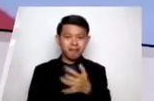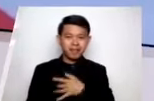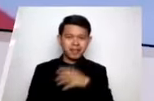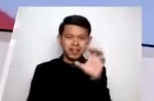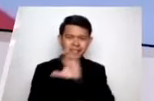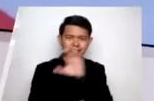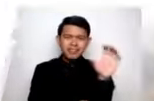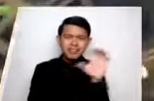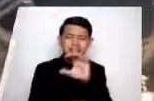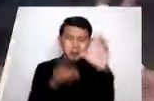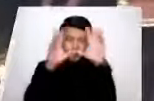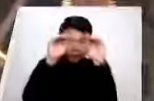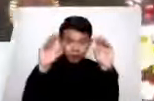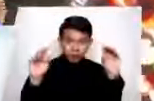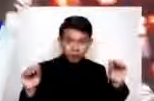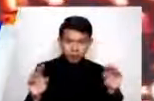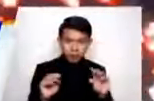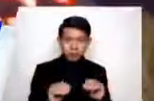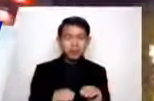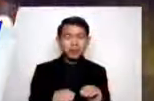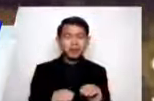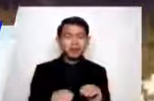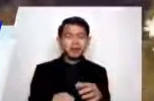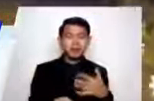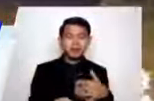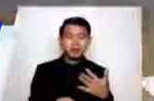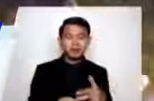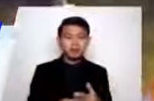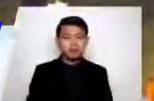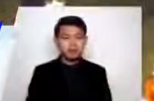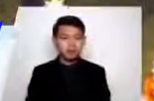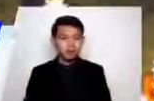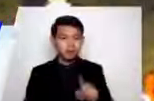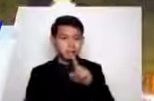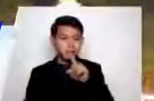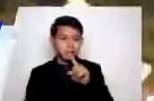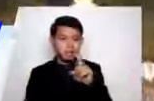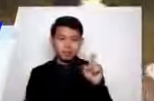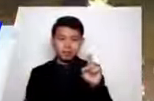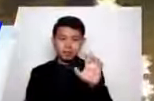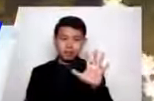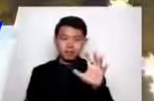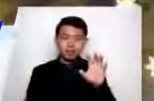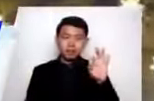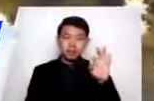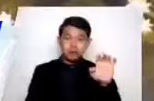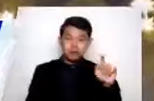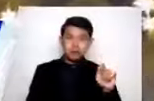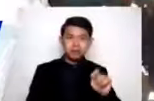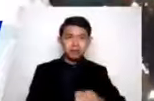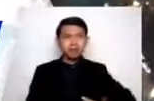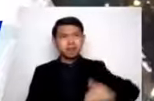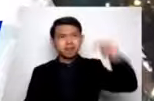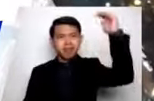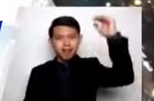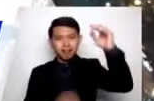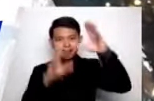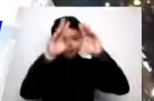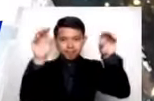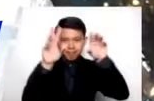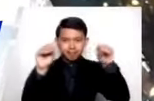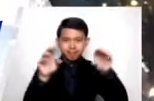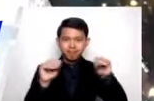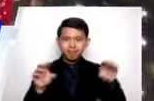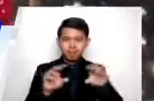tree. Bukod sa 150-foot Christmas tree, agaw pansin din ang kanilang giant Ferris wheel, life-sized